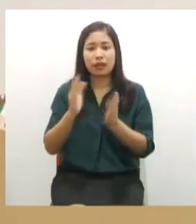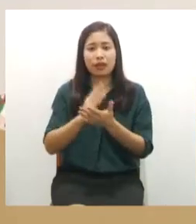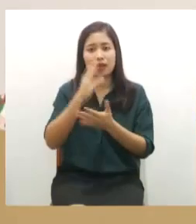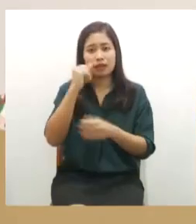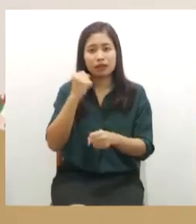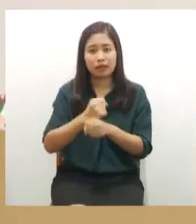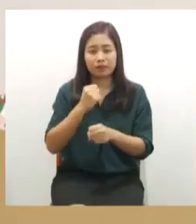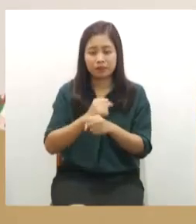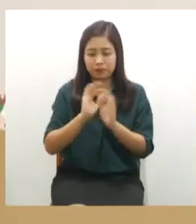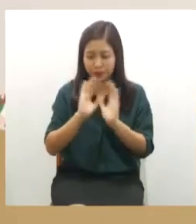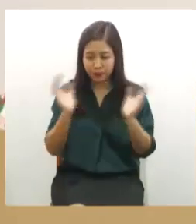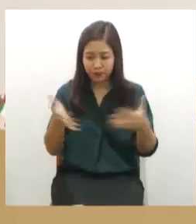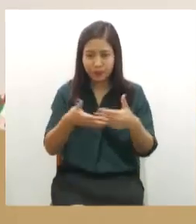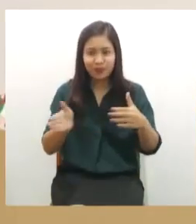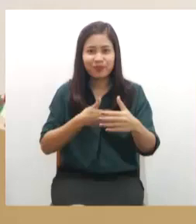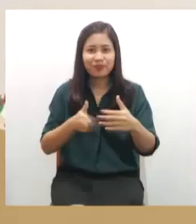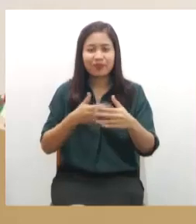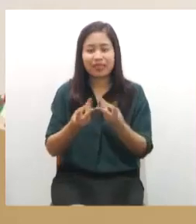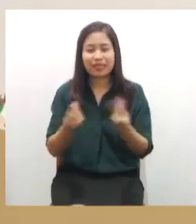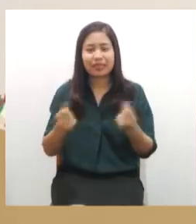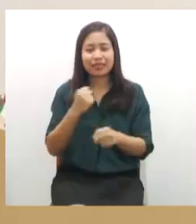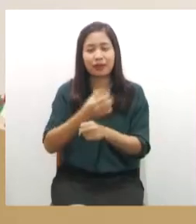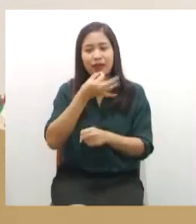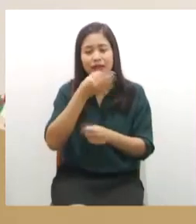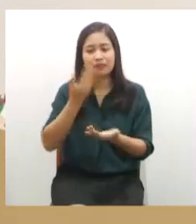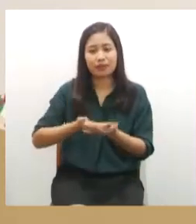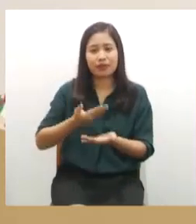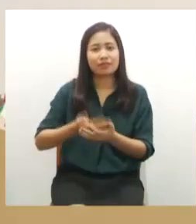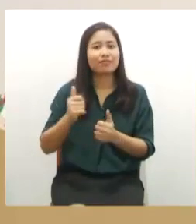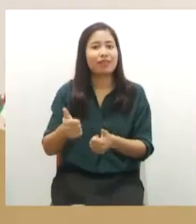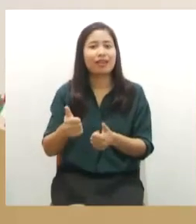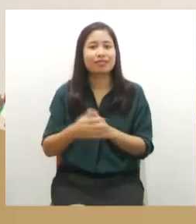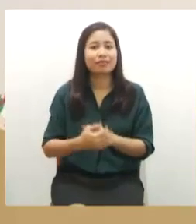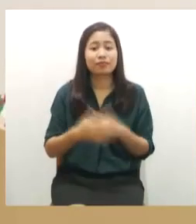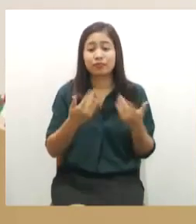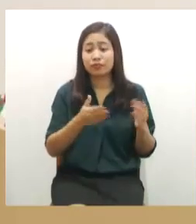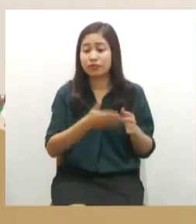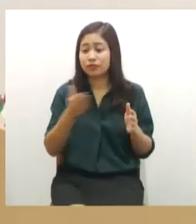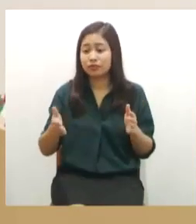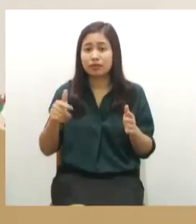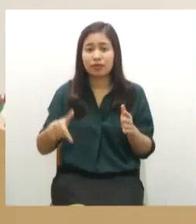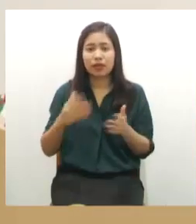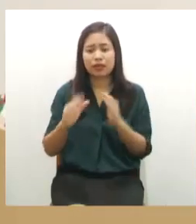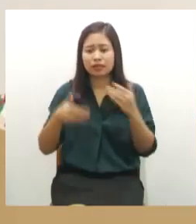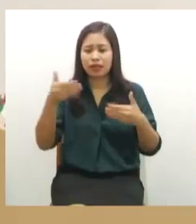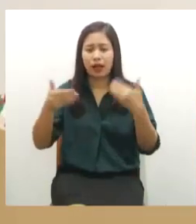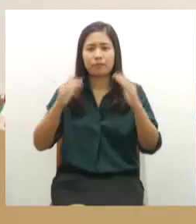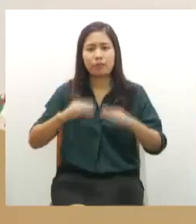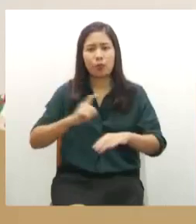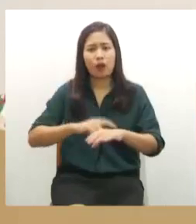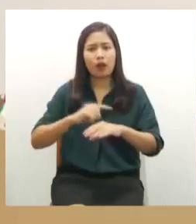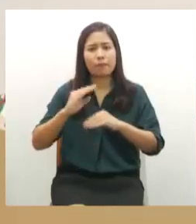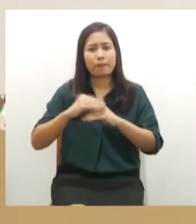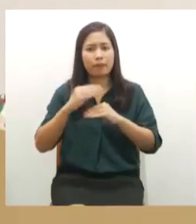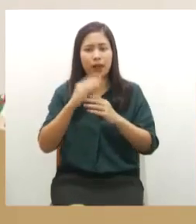าดินเผาถ่านนั่นเองครับสามารถสร้างอาชีพสร้างรายได้ให้กับน้องๆนักเรียนครับ ค่ะและกิจกรรมลดเวลาเรียนเพื่อเวลารู้ของโรงเรียนพระประสงค์บ้